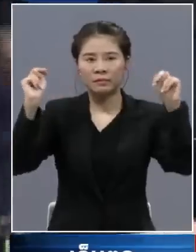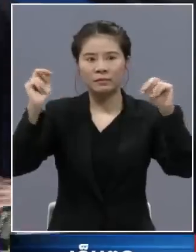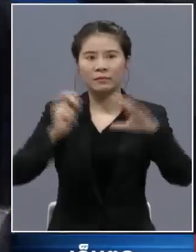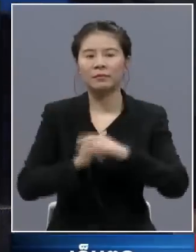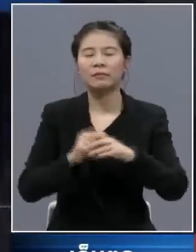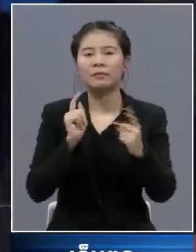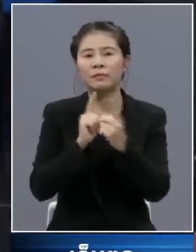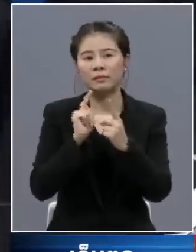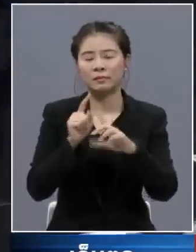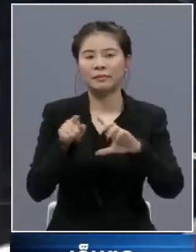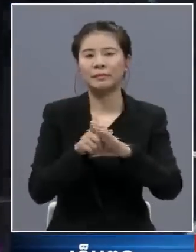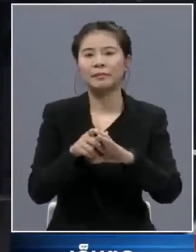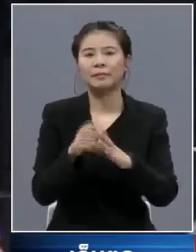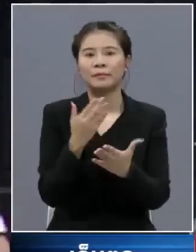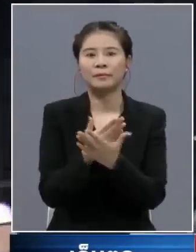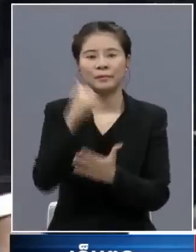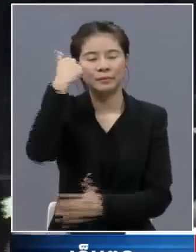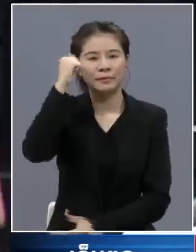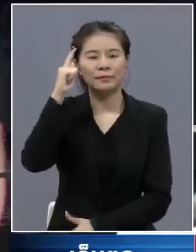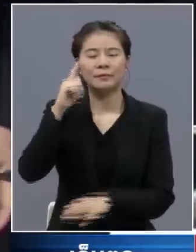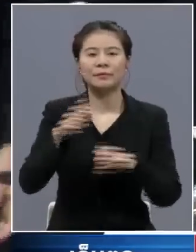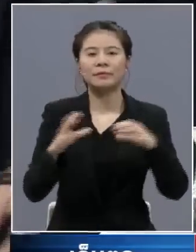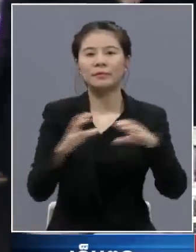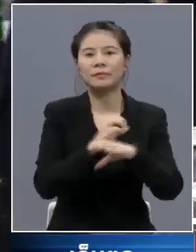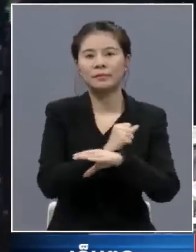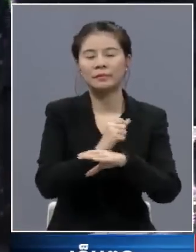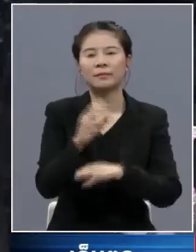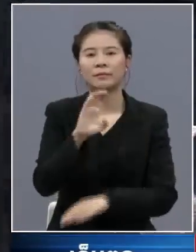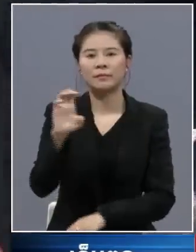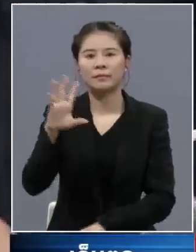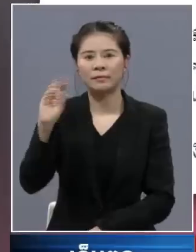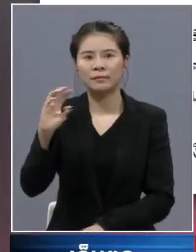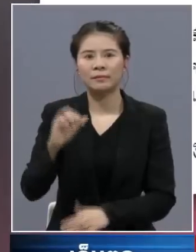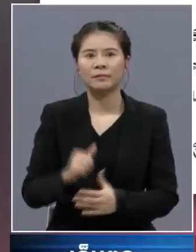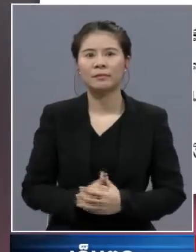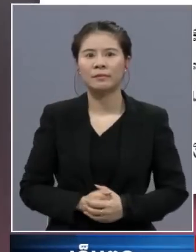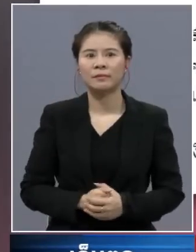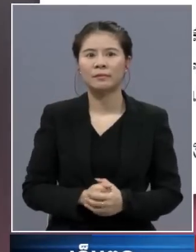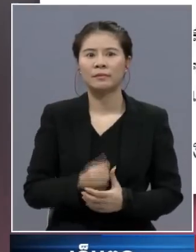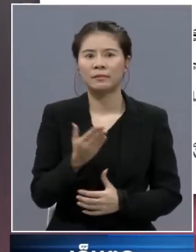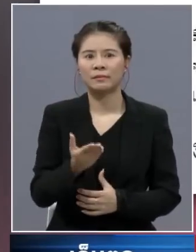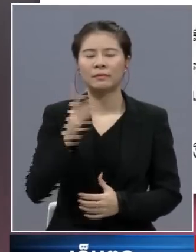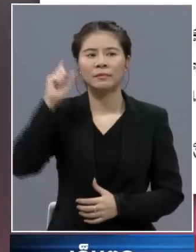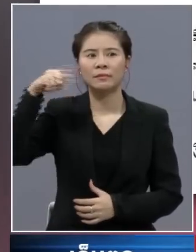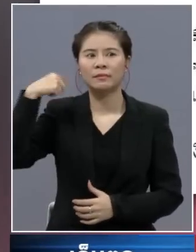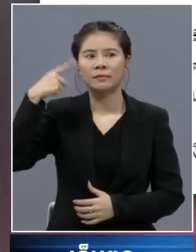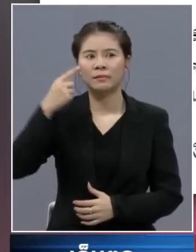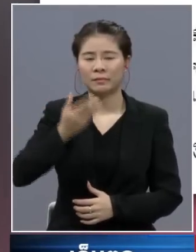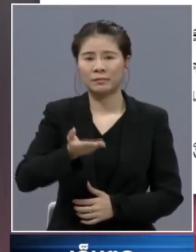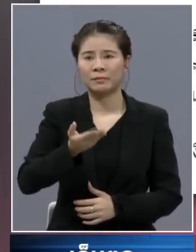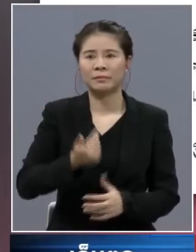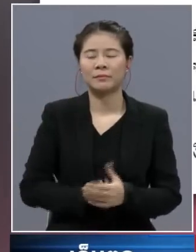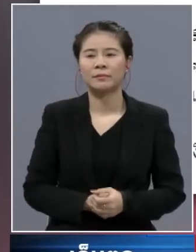บาทต่อวันเนี่ยปรากฏว่ามีความเคลื่อนไหวของคุณเดียครับนางสาวขัตติยาสวัสดิผลลูกสาวของพล